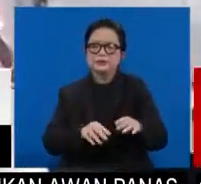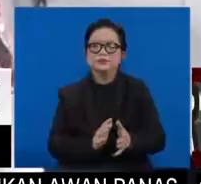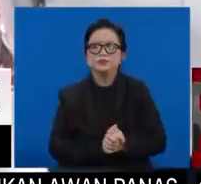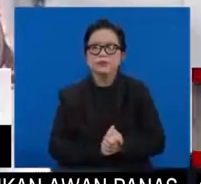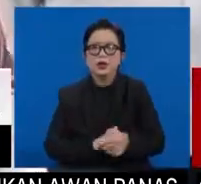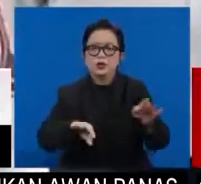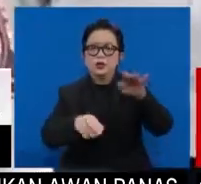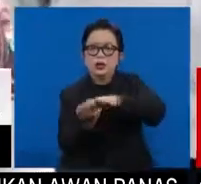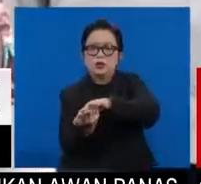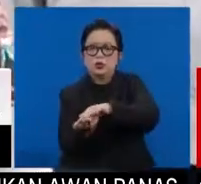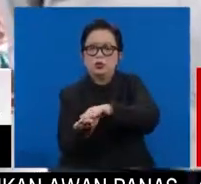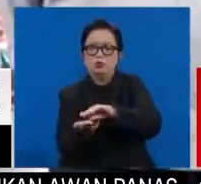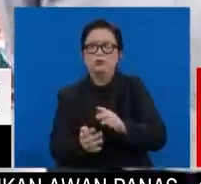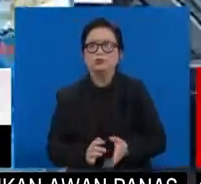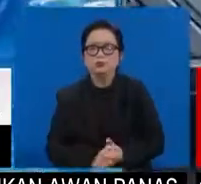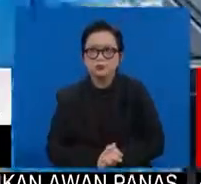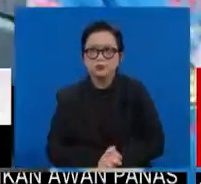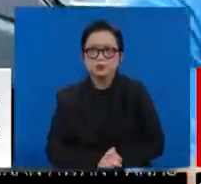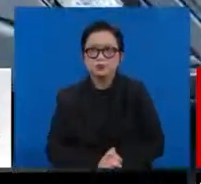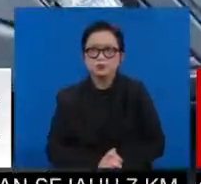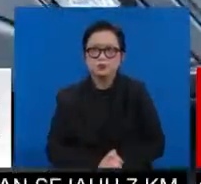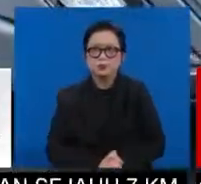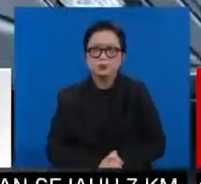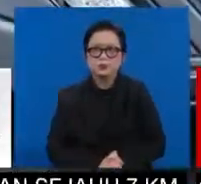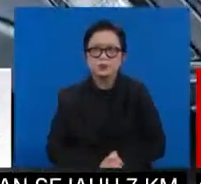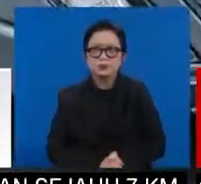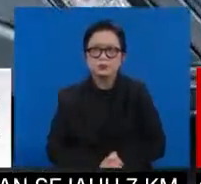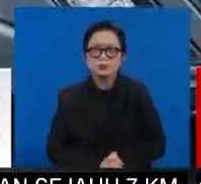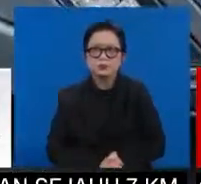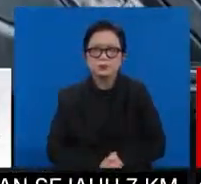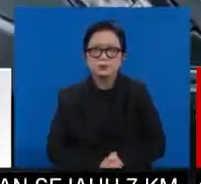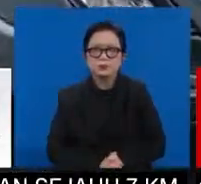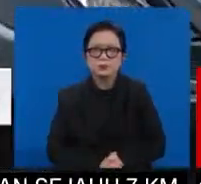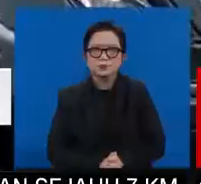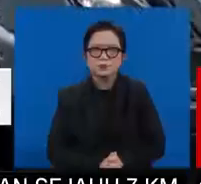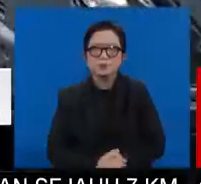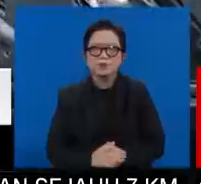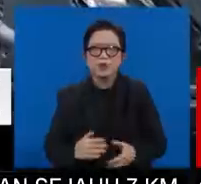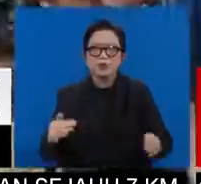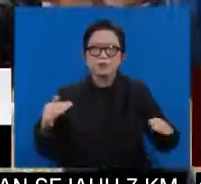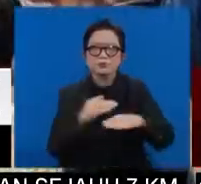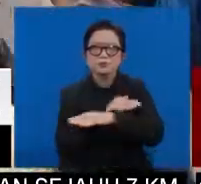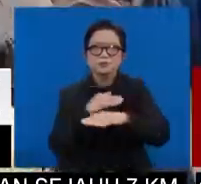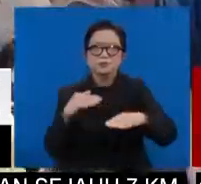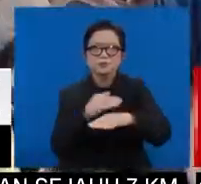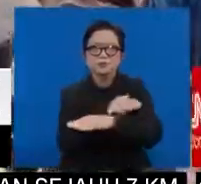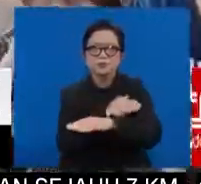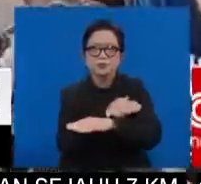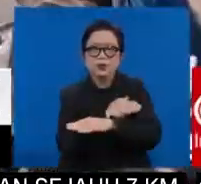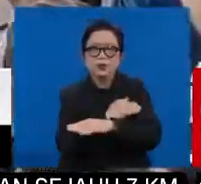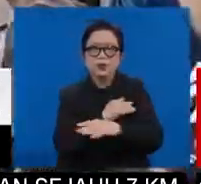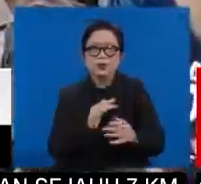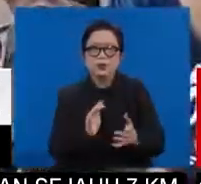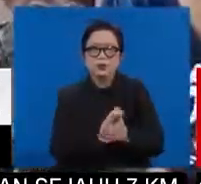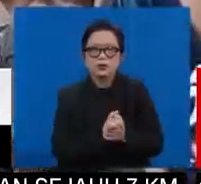tertimpa kendaraan tersebut. Akibat peristiwa ini, arus kendaraan baik dari arah Pantura menuju Purwokerto